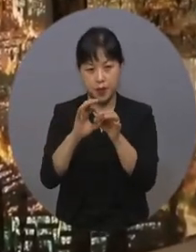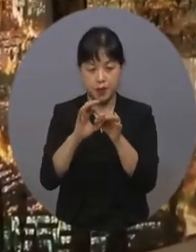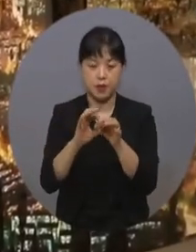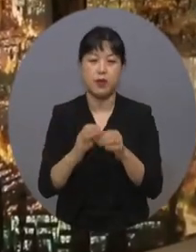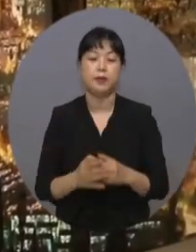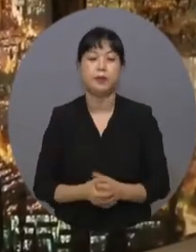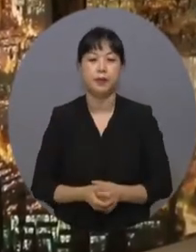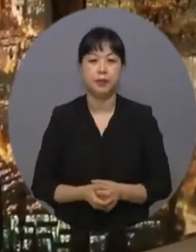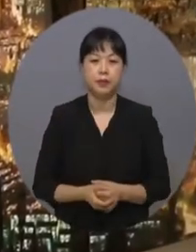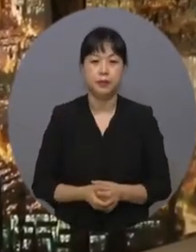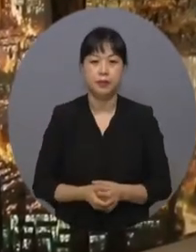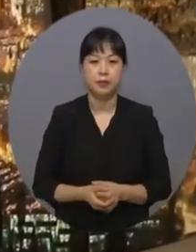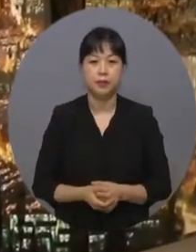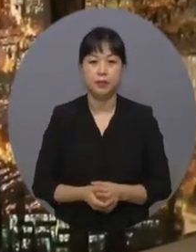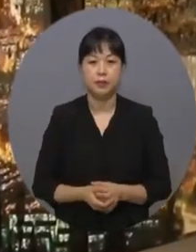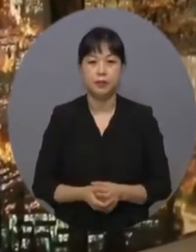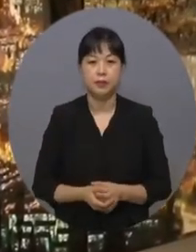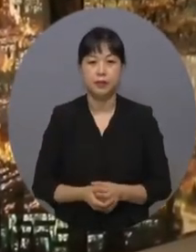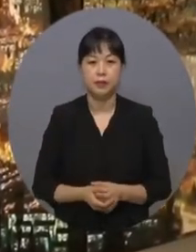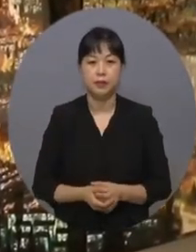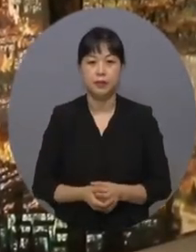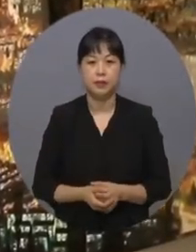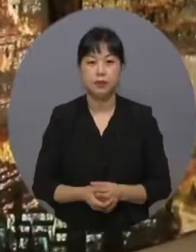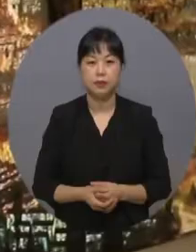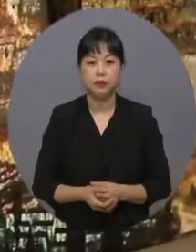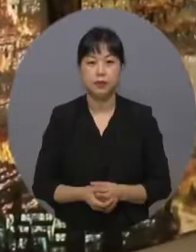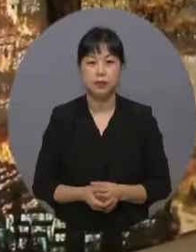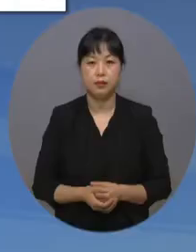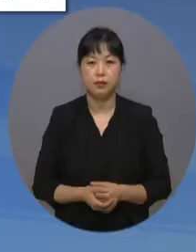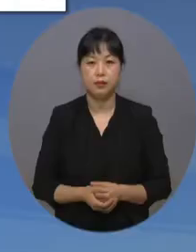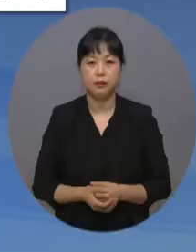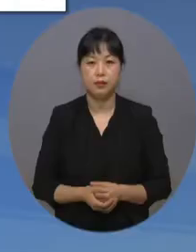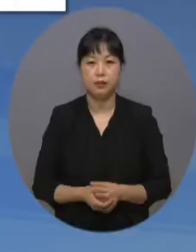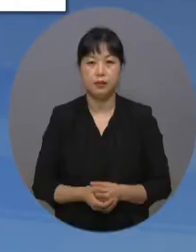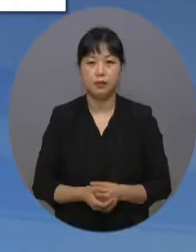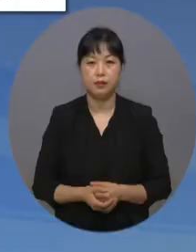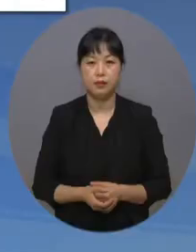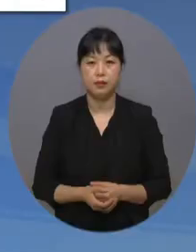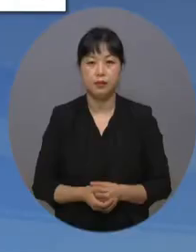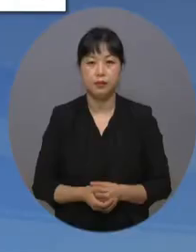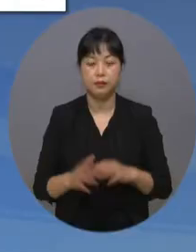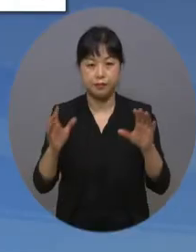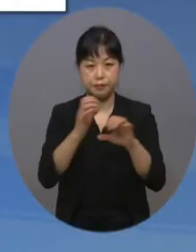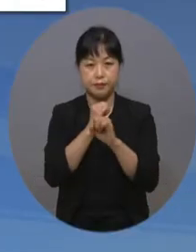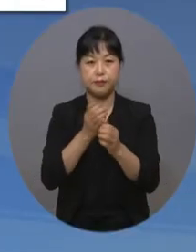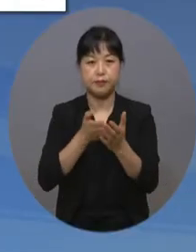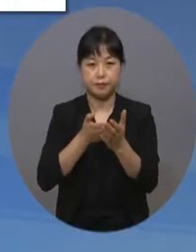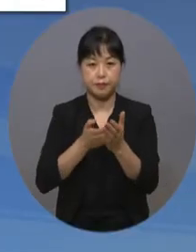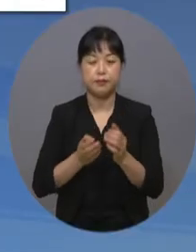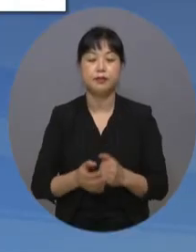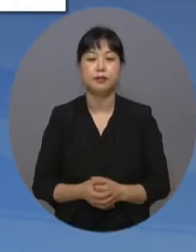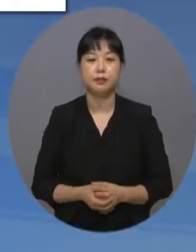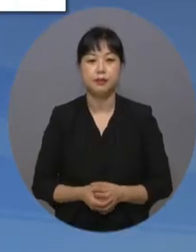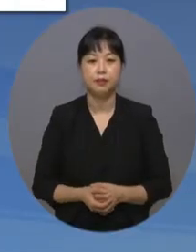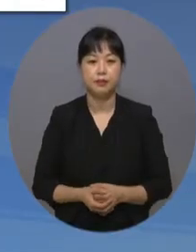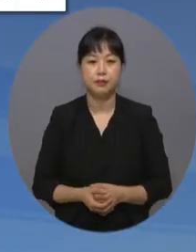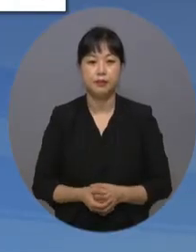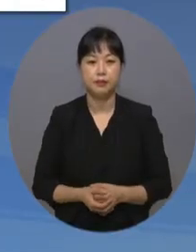있습니다. 복지TV 뉴스 이소영입니다. 이어서 간추린 뉴스 전해드립니다.